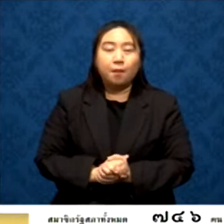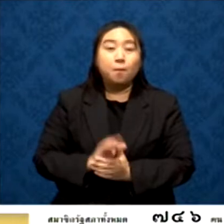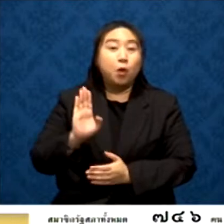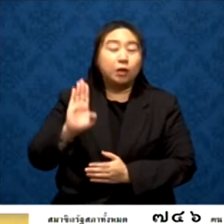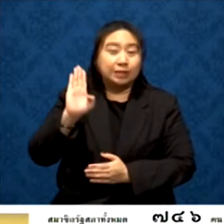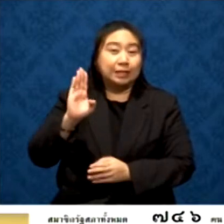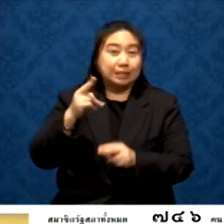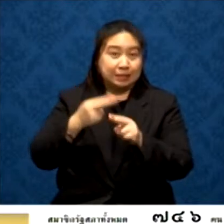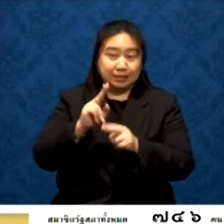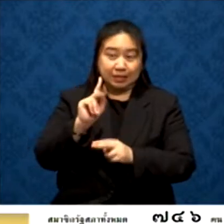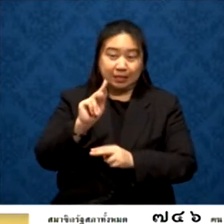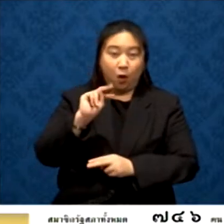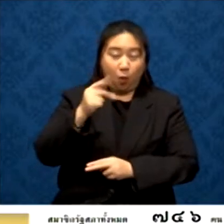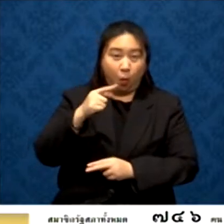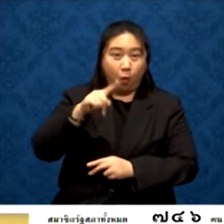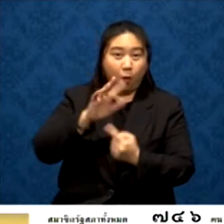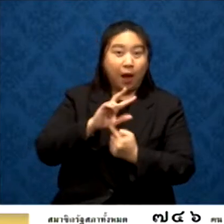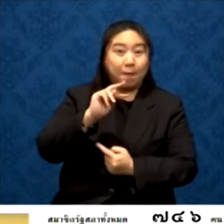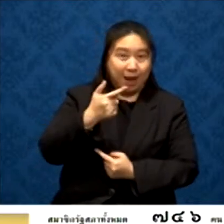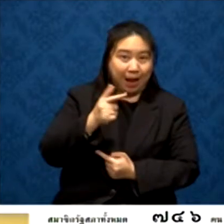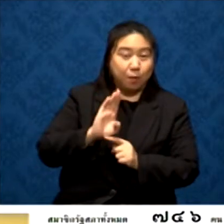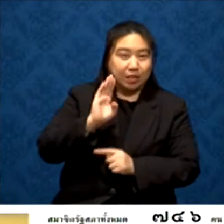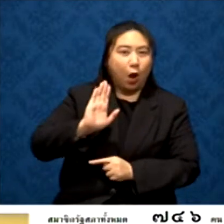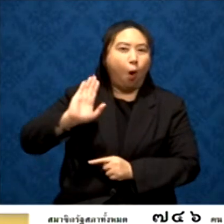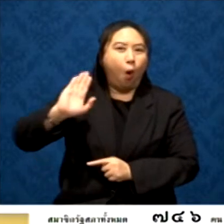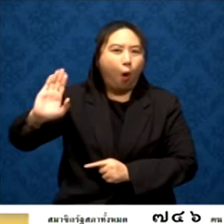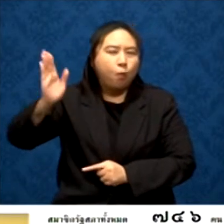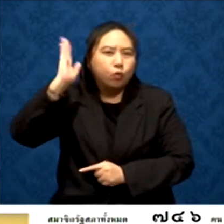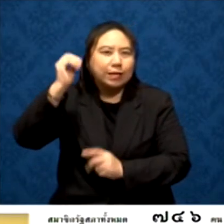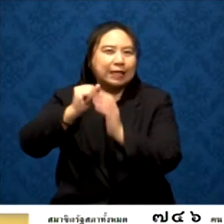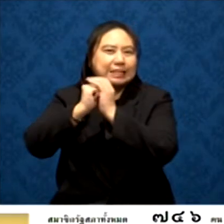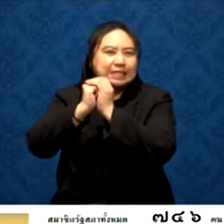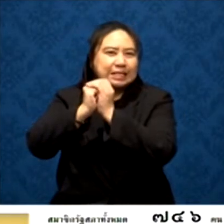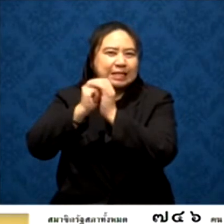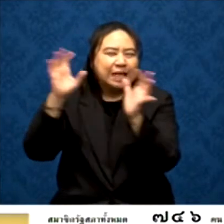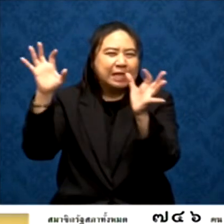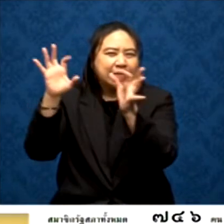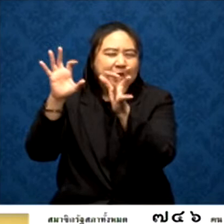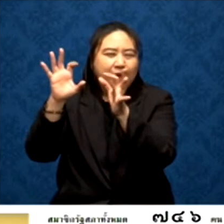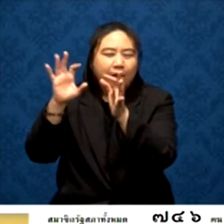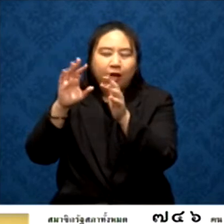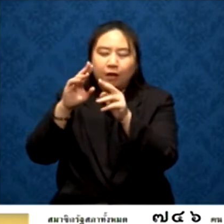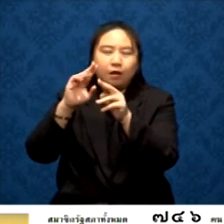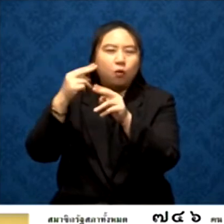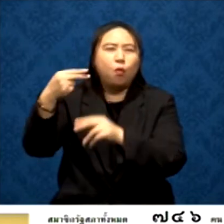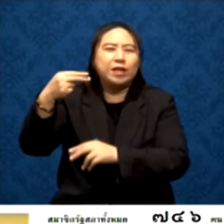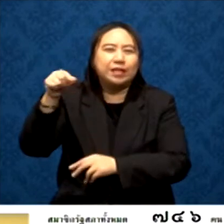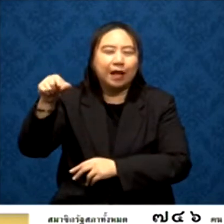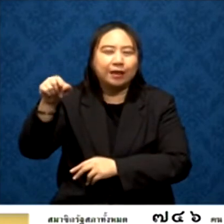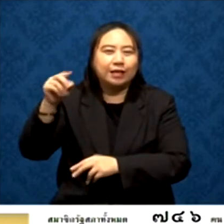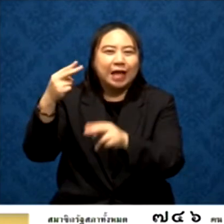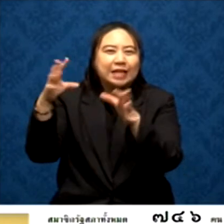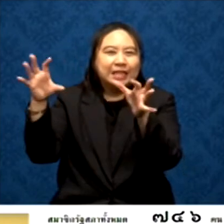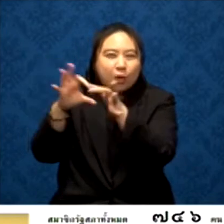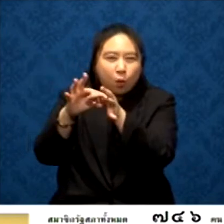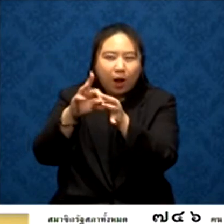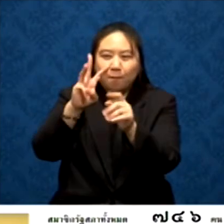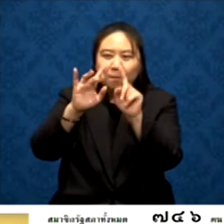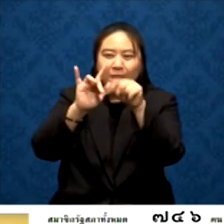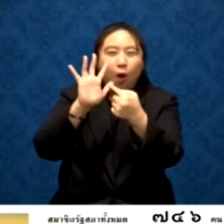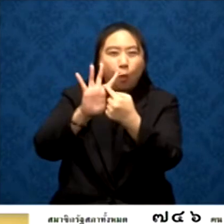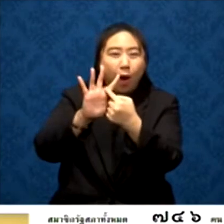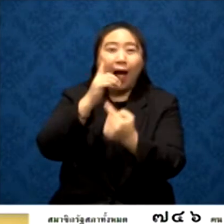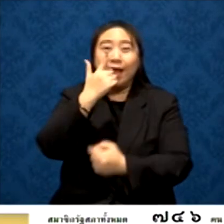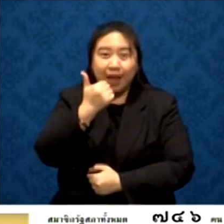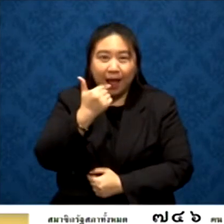นายเหวยเซียกังที่เกี่ยวข้องกับพวกว้าแดงครับหนึ่งในขบวนการค้ายาเสพติด